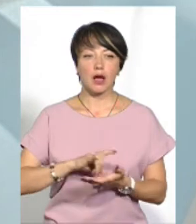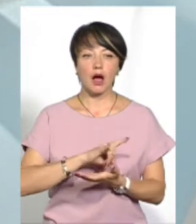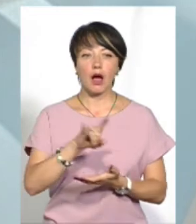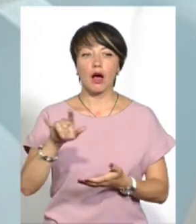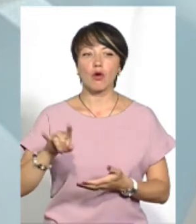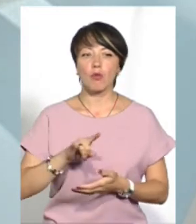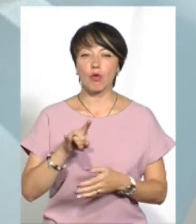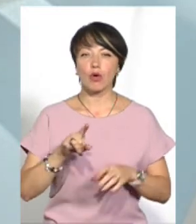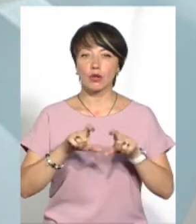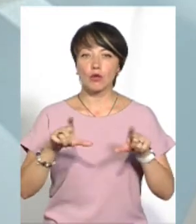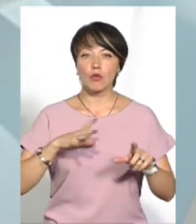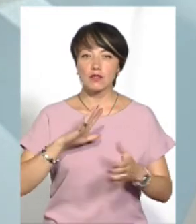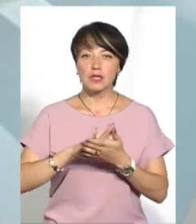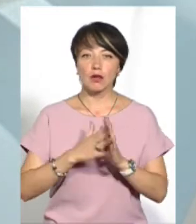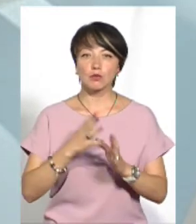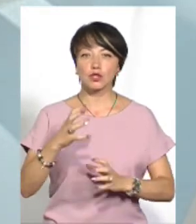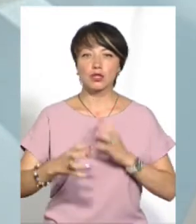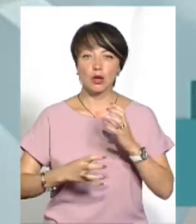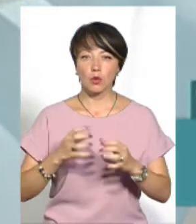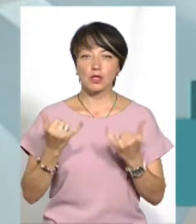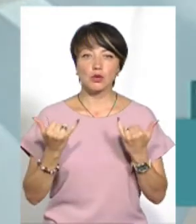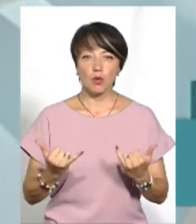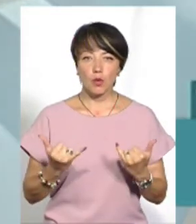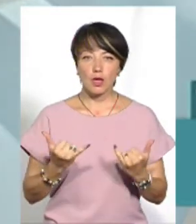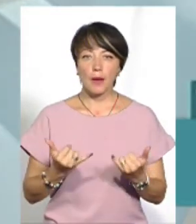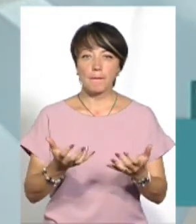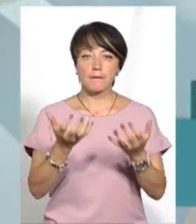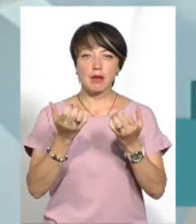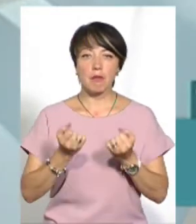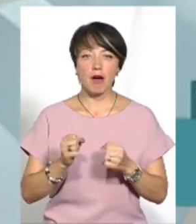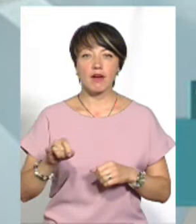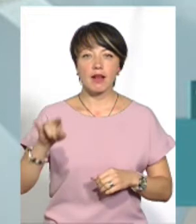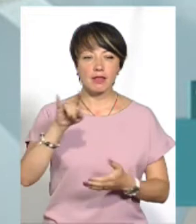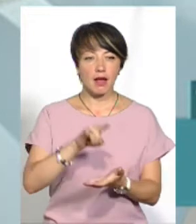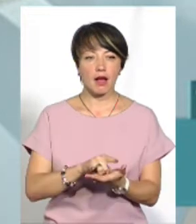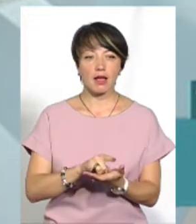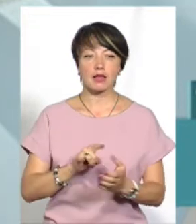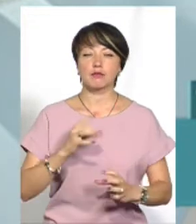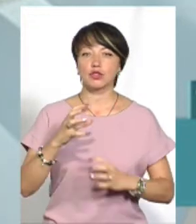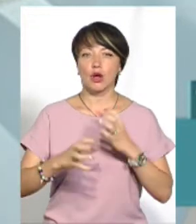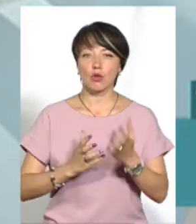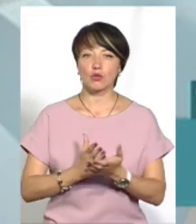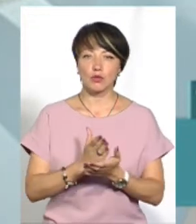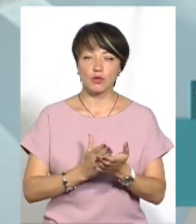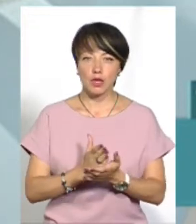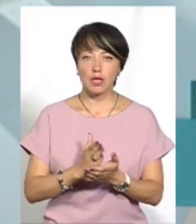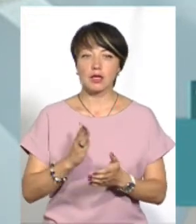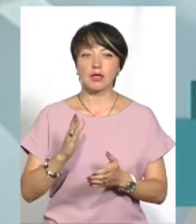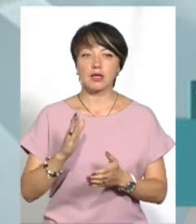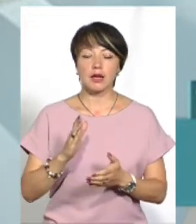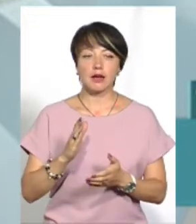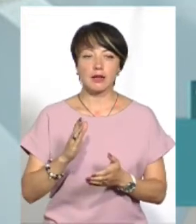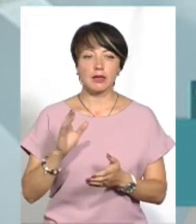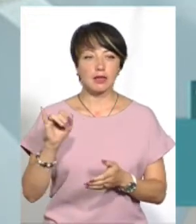аеропорт був статусу міжнародного і сьогодні приймав літаки з міжнародних обслуговував літаки з